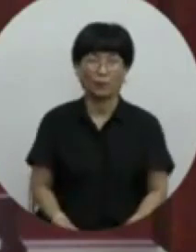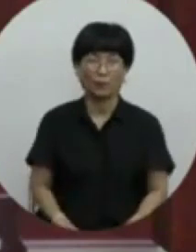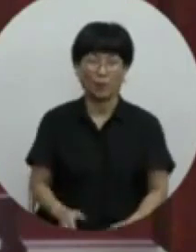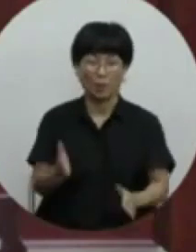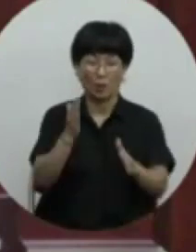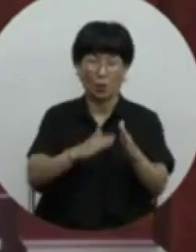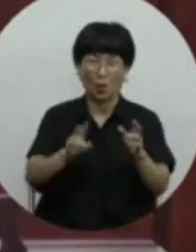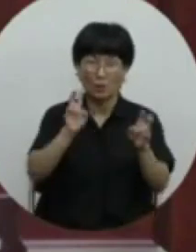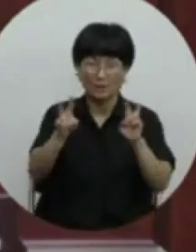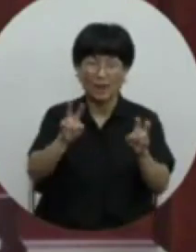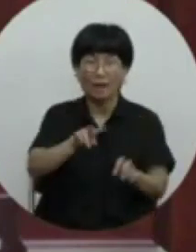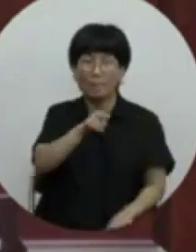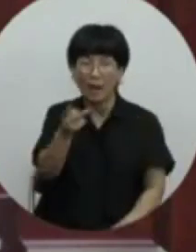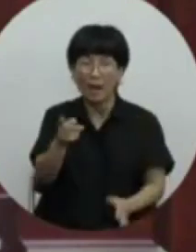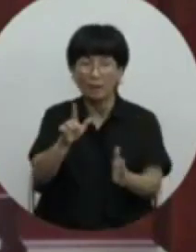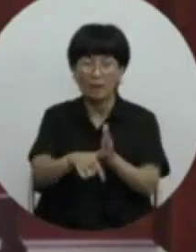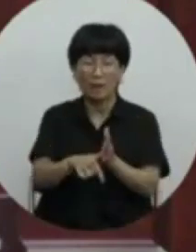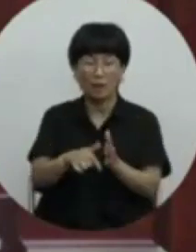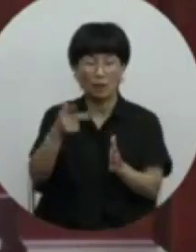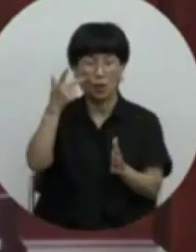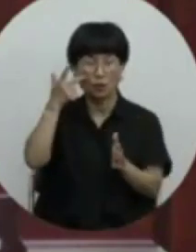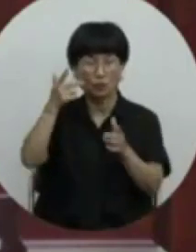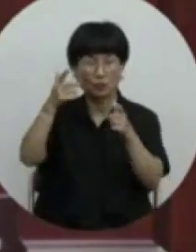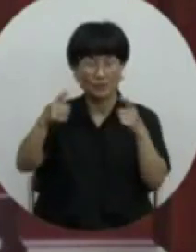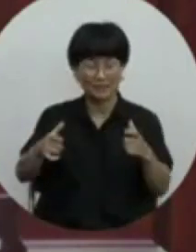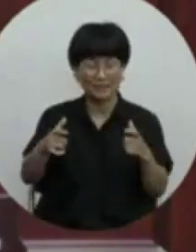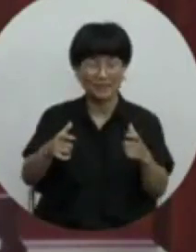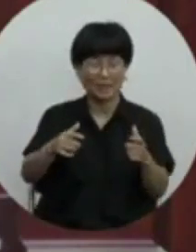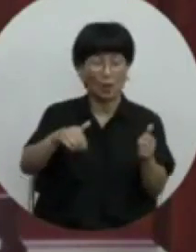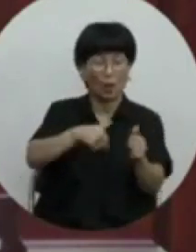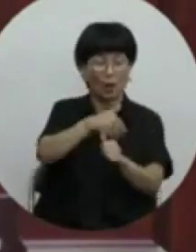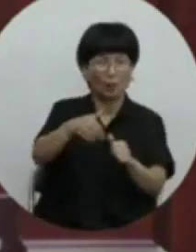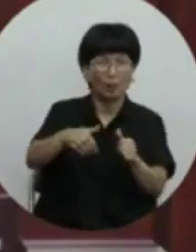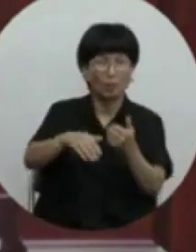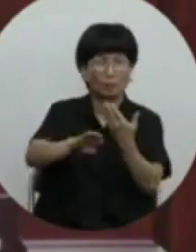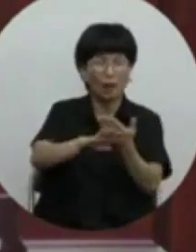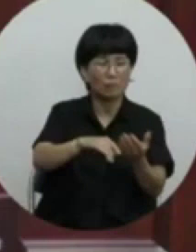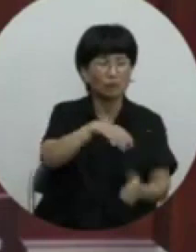경우 여주시와는 환경과 조건이 다른 타 지역의 사례를